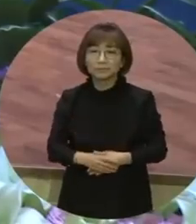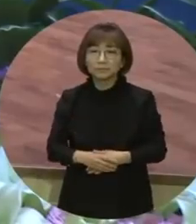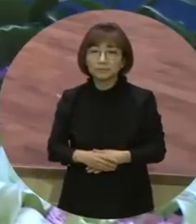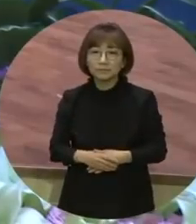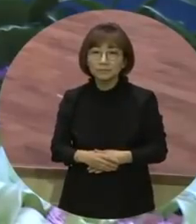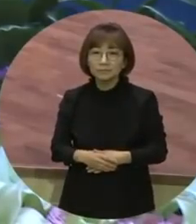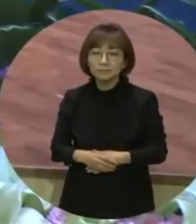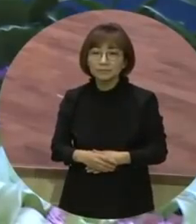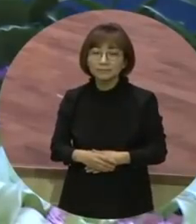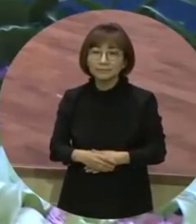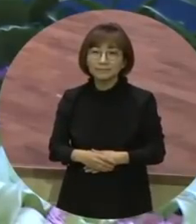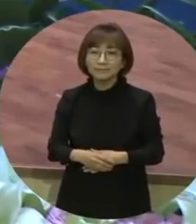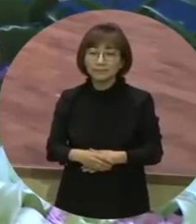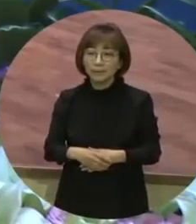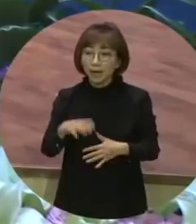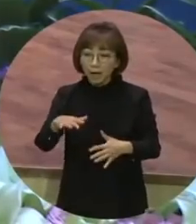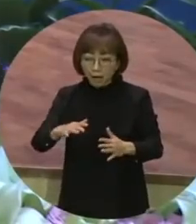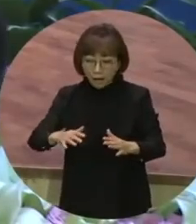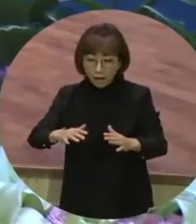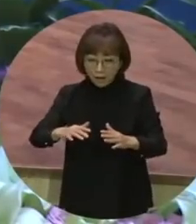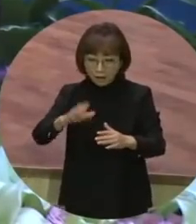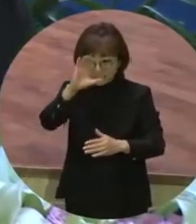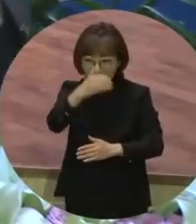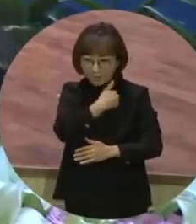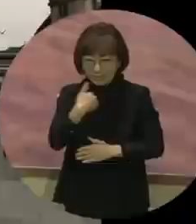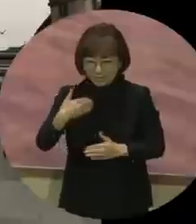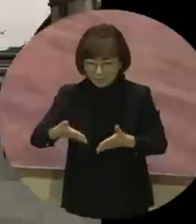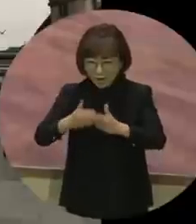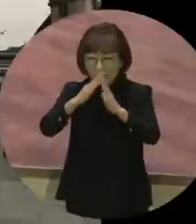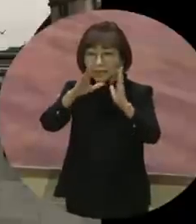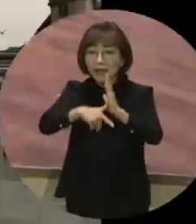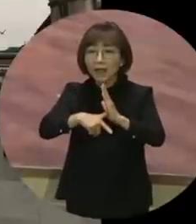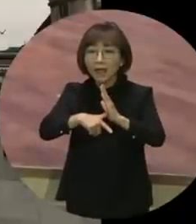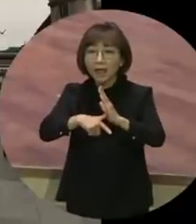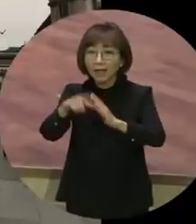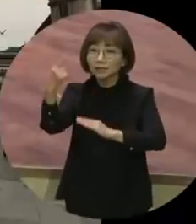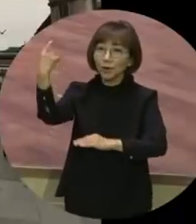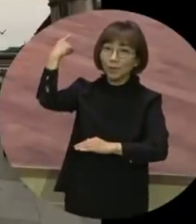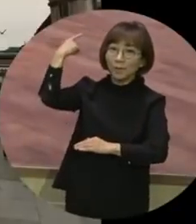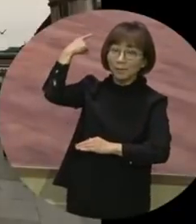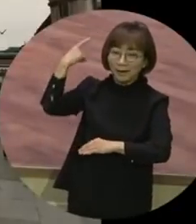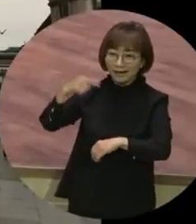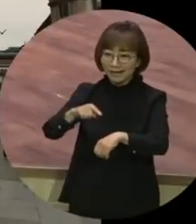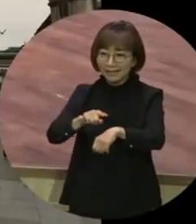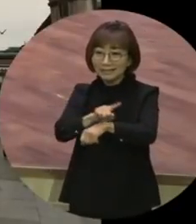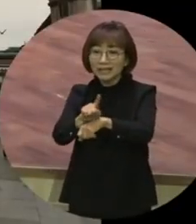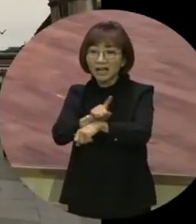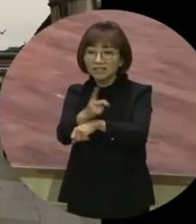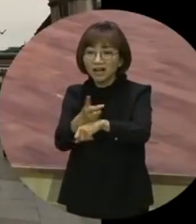이 성당이 500년 동안 지어요. 한번 보세요. 제가 가서 잔 찍은 저거예요.